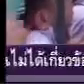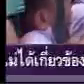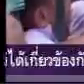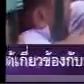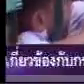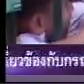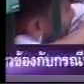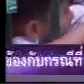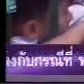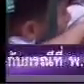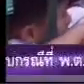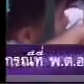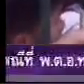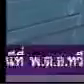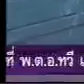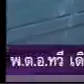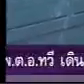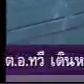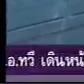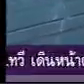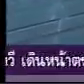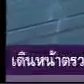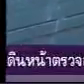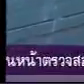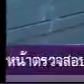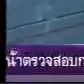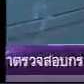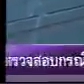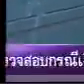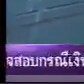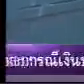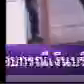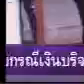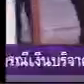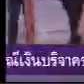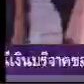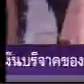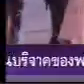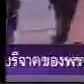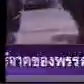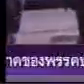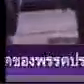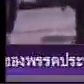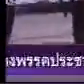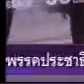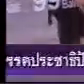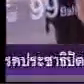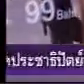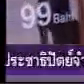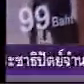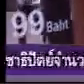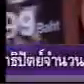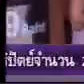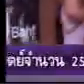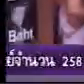ผู้สมัครหมายเลขหนึ่งลงพื้นที่พบปะประชาชนบริเวณประตูท่าแพเพื่อนำเสนอนโยบายด้านผังเมืองที่จะคงเสน่ห์เมืองเชียงใ